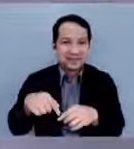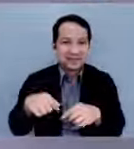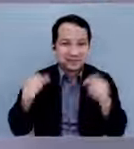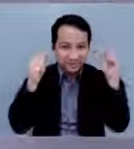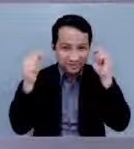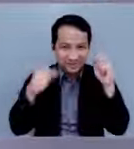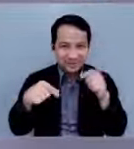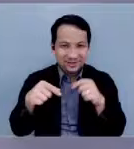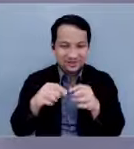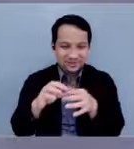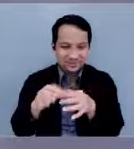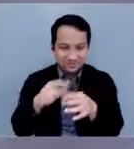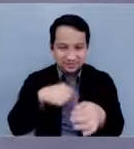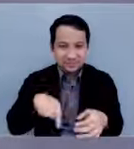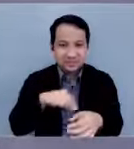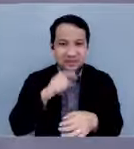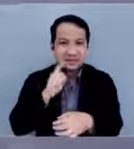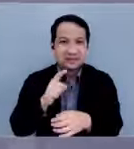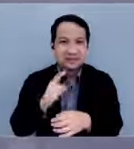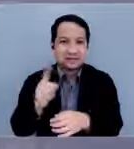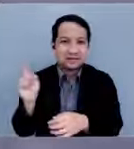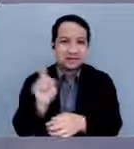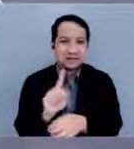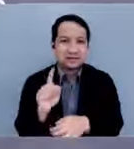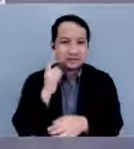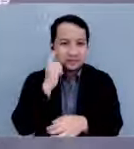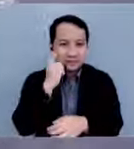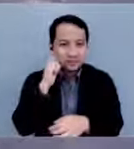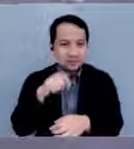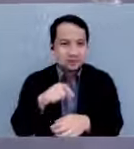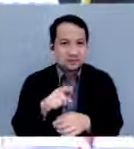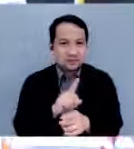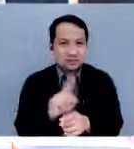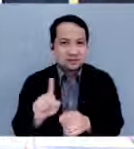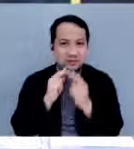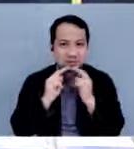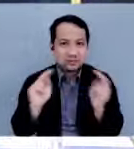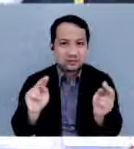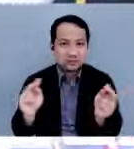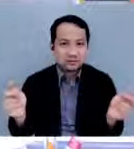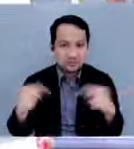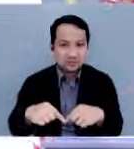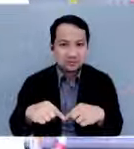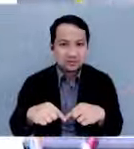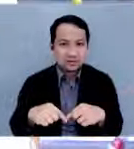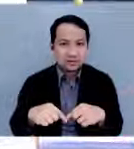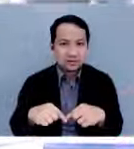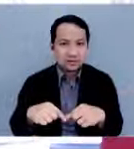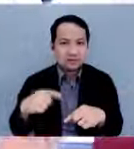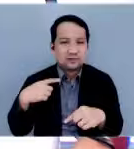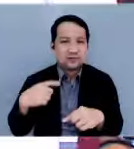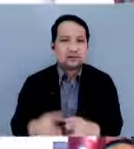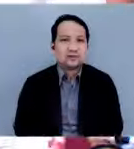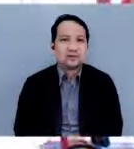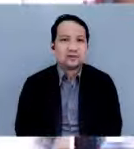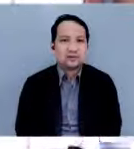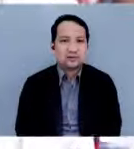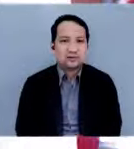Papasok daw siya na naghuhula hoop. Yun ang balita ko. Pero habang hinihintay, ayan na, papasok na siya nakahula